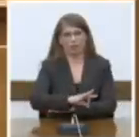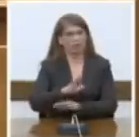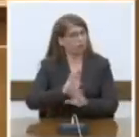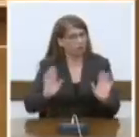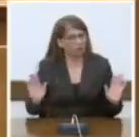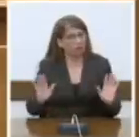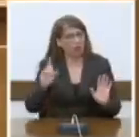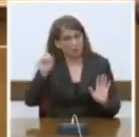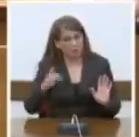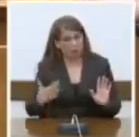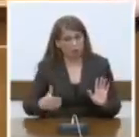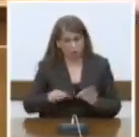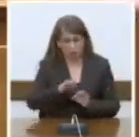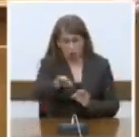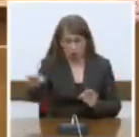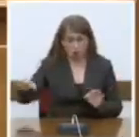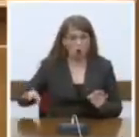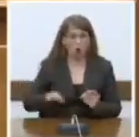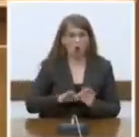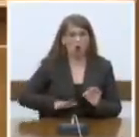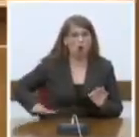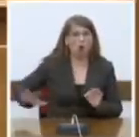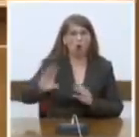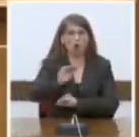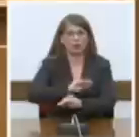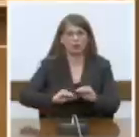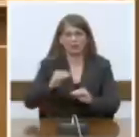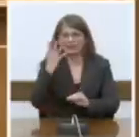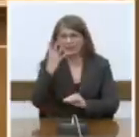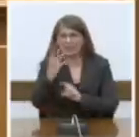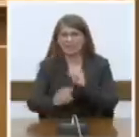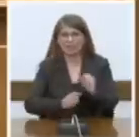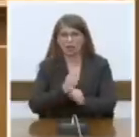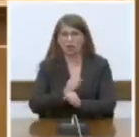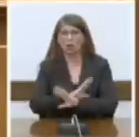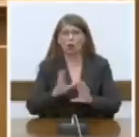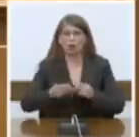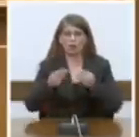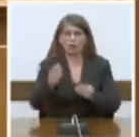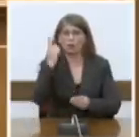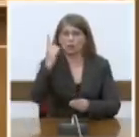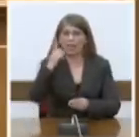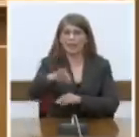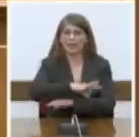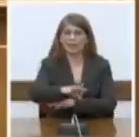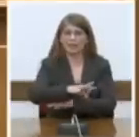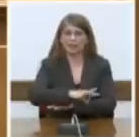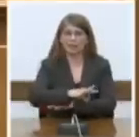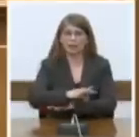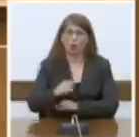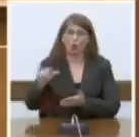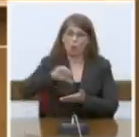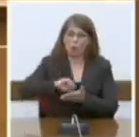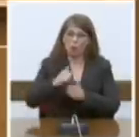μήπως έχουμε χωροταξικό σχεδιασμό, γιατί αναφέρθηκε στη χωροταξία. Μα πώς 4 χρόνια χωρίς να ανατεθεί ούτε ένα σχέδιο χωροταξικό πολεοδομικό για Δήμο, είναι